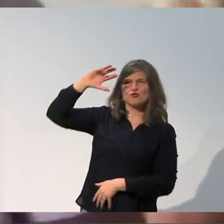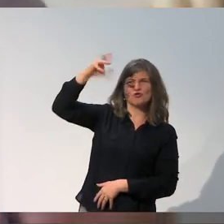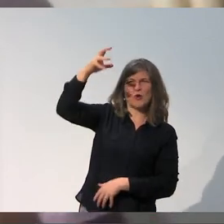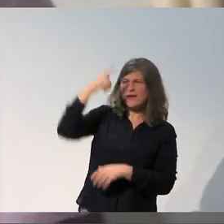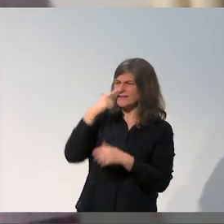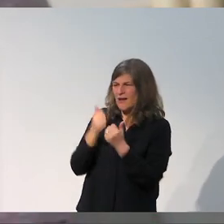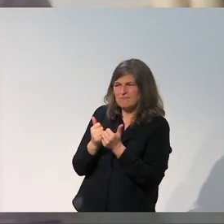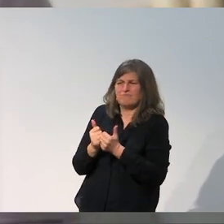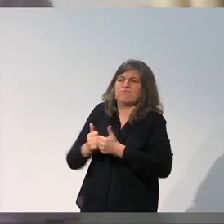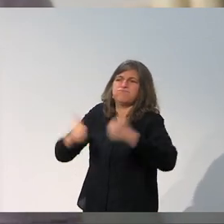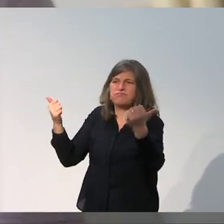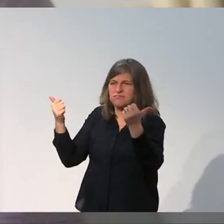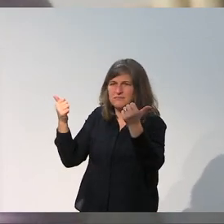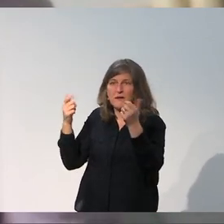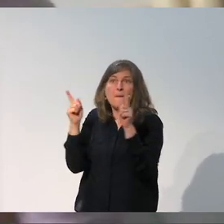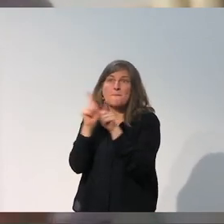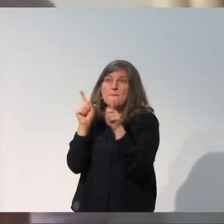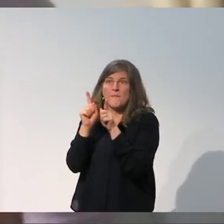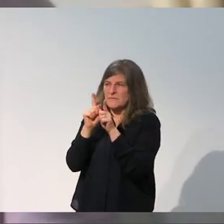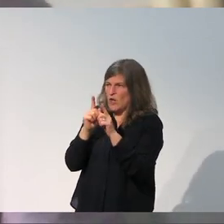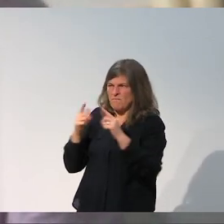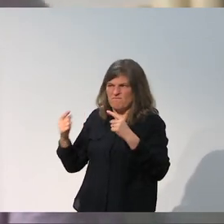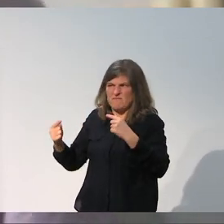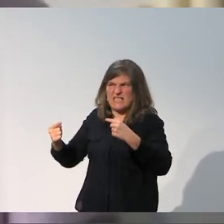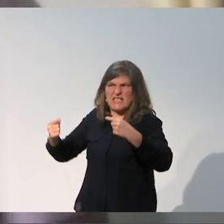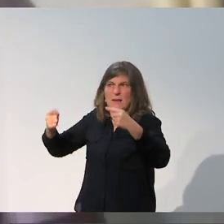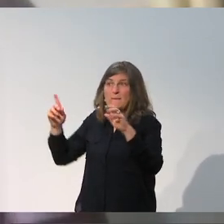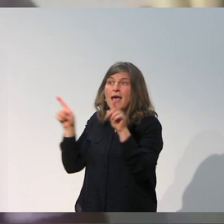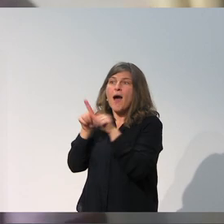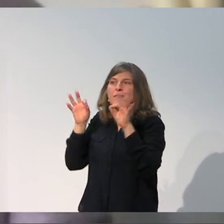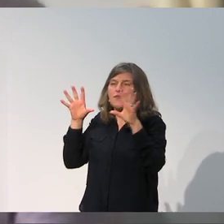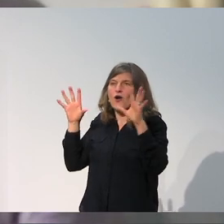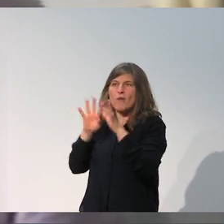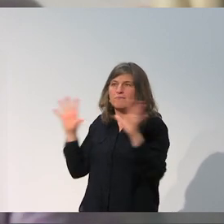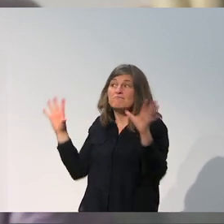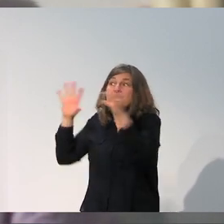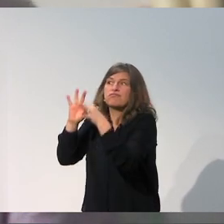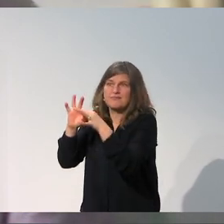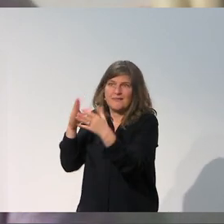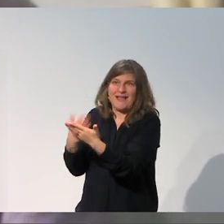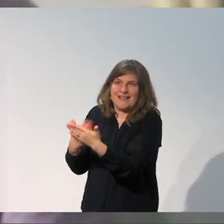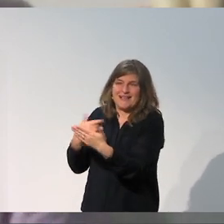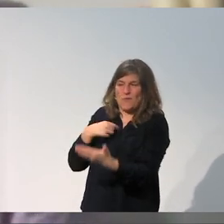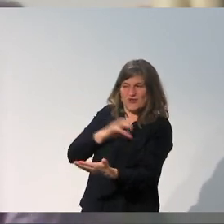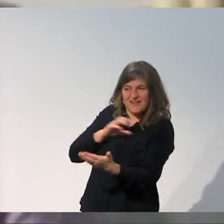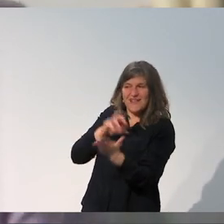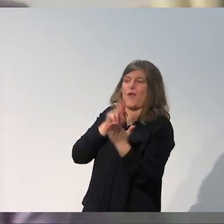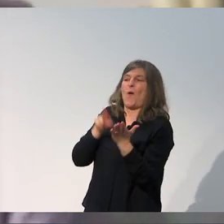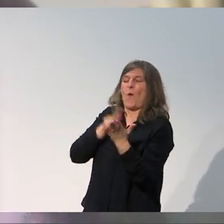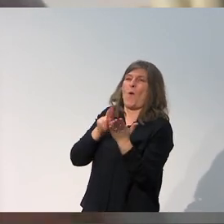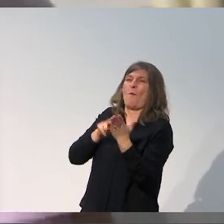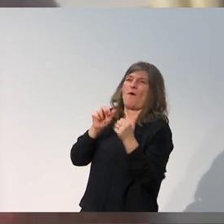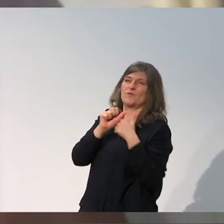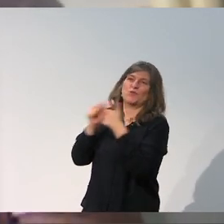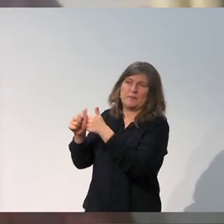secrète, mais également dans une sorte de baiser muet qu'ils avaient entre eux. Et c'est là-dessus que j'ai essayé de poser le roman, si bien, et